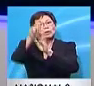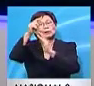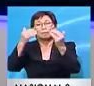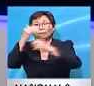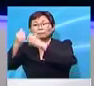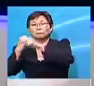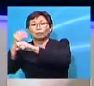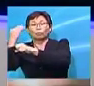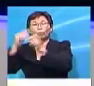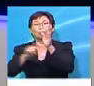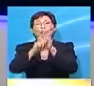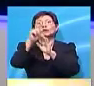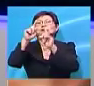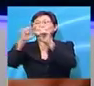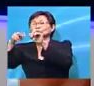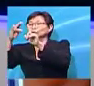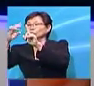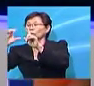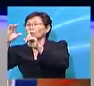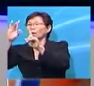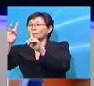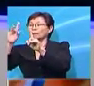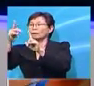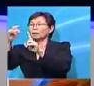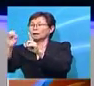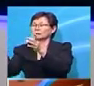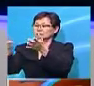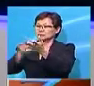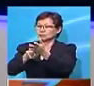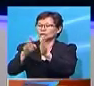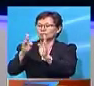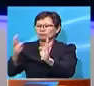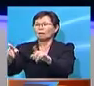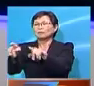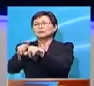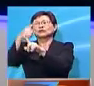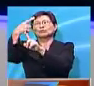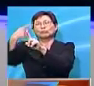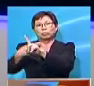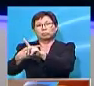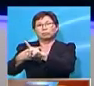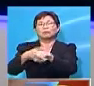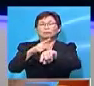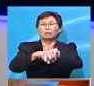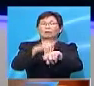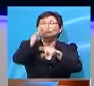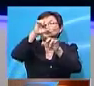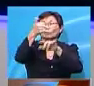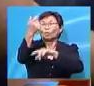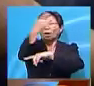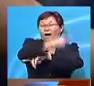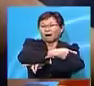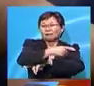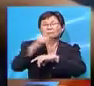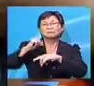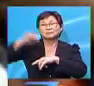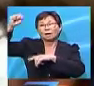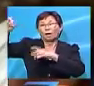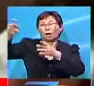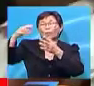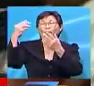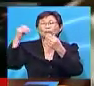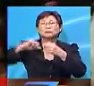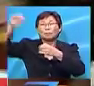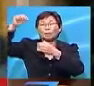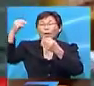lalu yang hanya 1,708 kes direkodkan dalam tempoh sebulan. Dalam tempoh 10 hari itu, Sabah mencatat